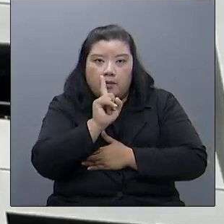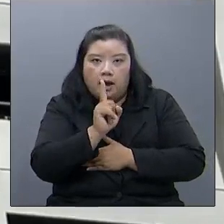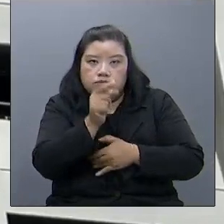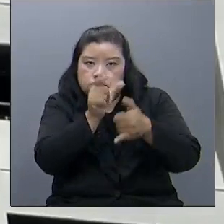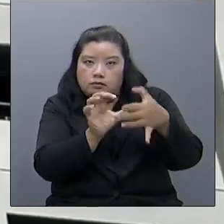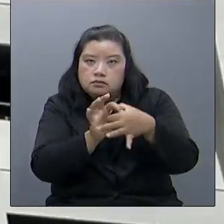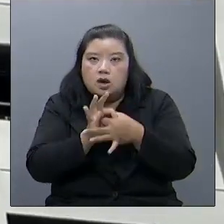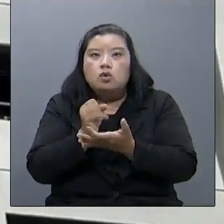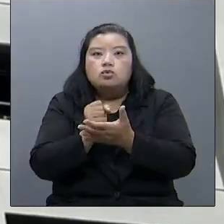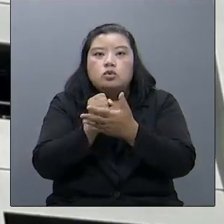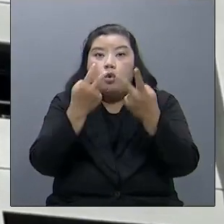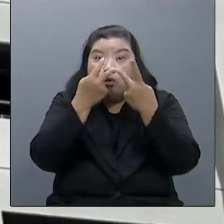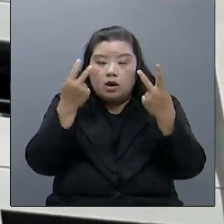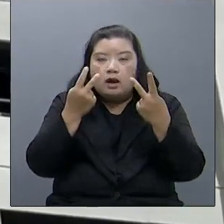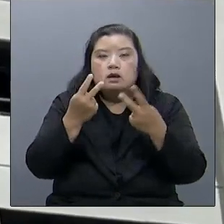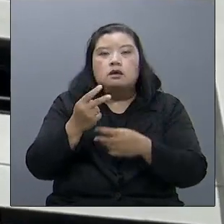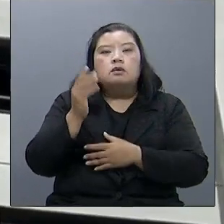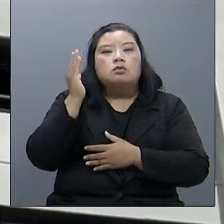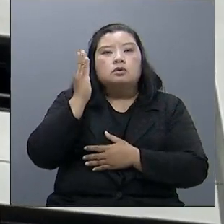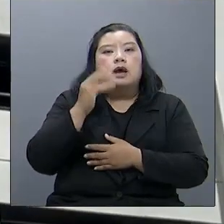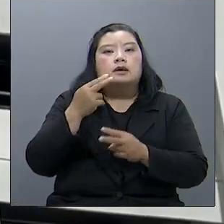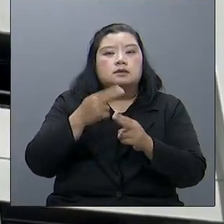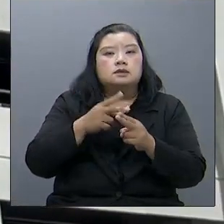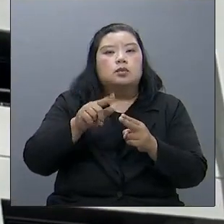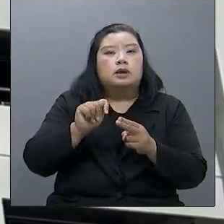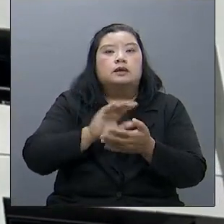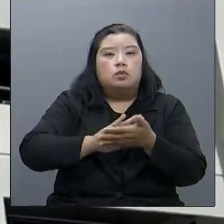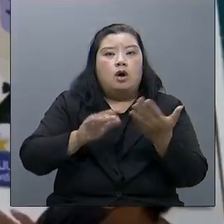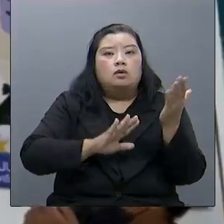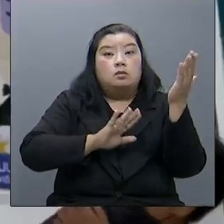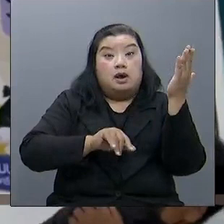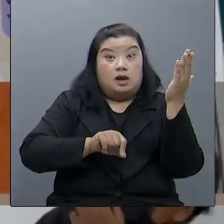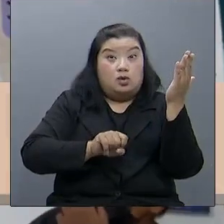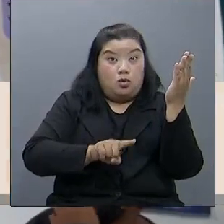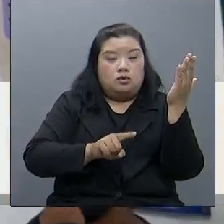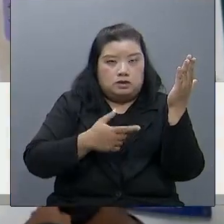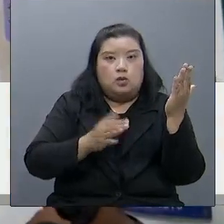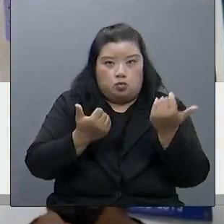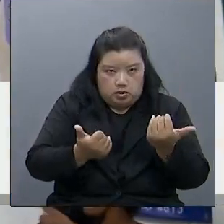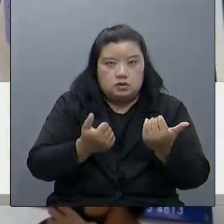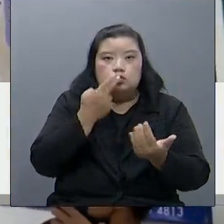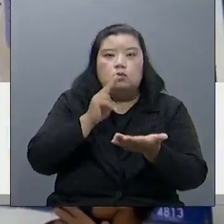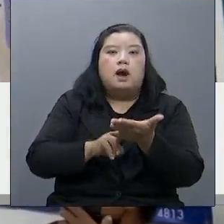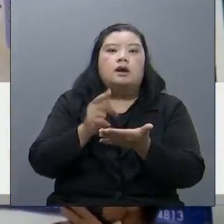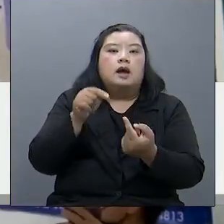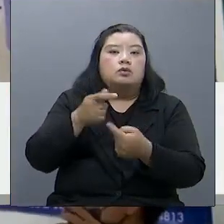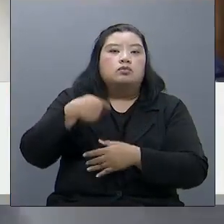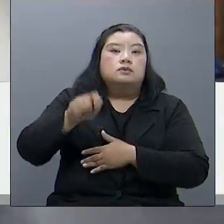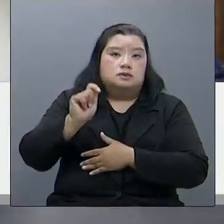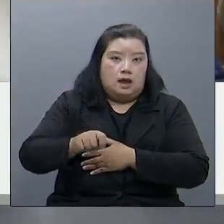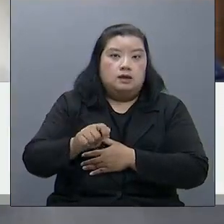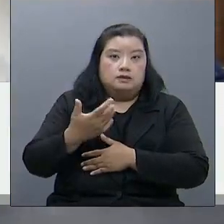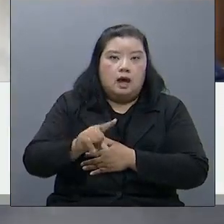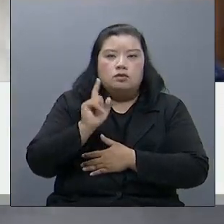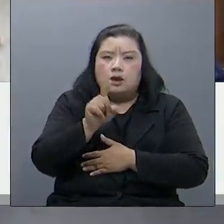เหลือนักโทษชายชวลิตแล้วคาดว่าวันนี้จะขอศาลออกหมายจับได้รวมทั้งการขยายผลเพิ่มเติมค่ะก็จะ